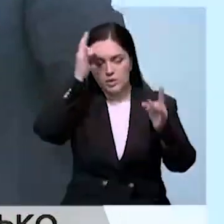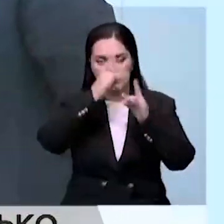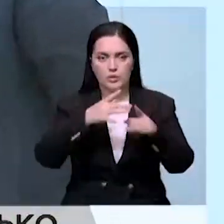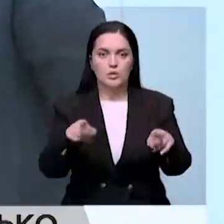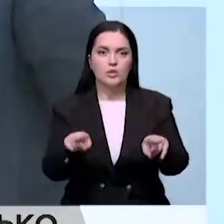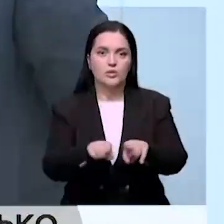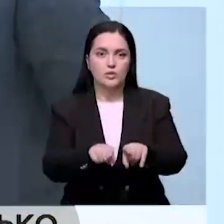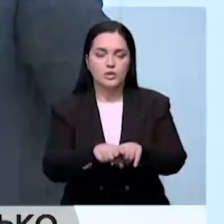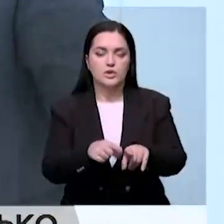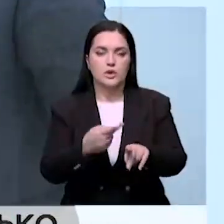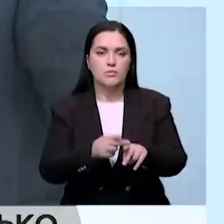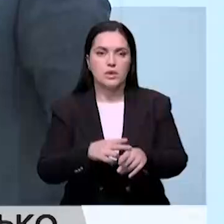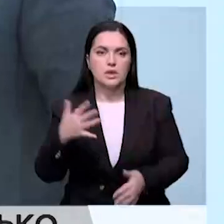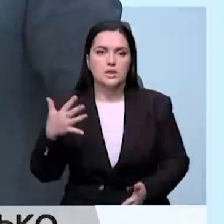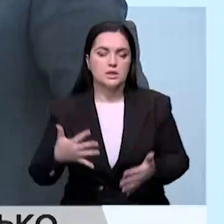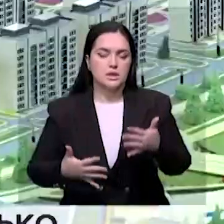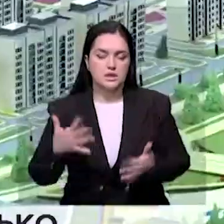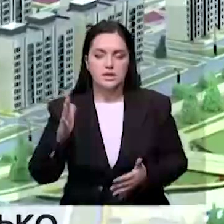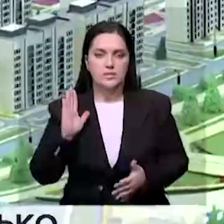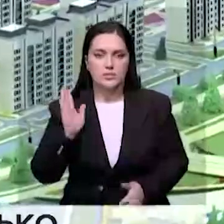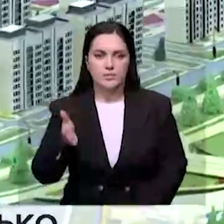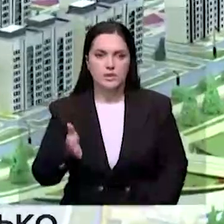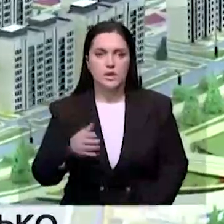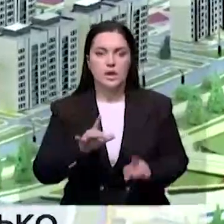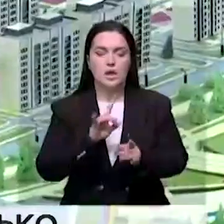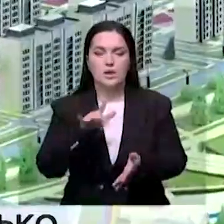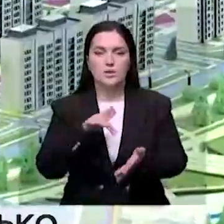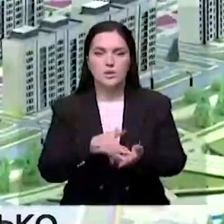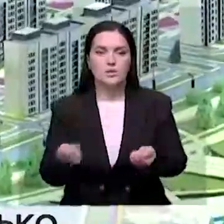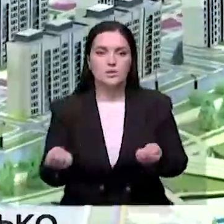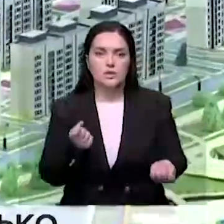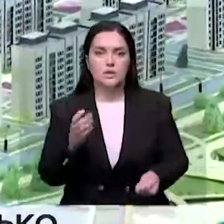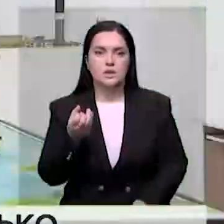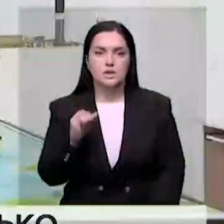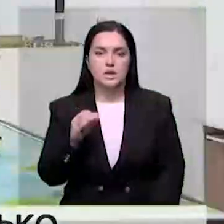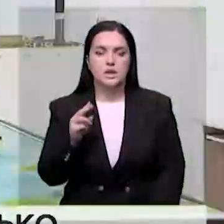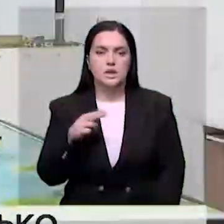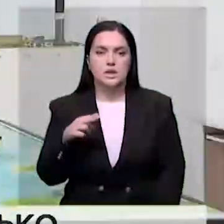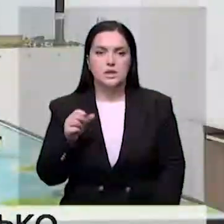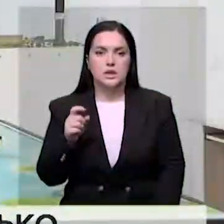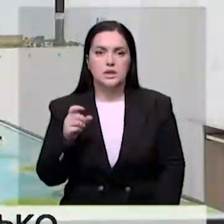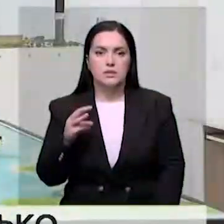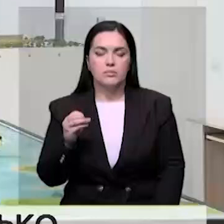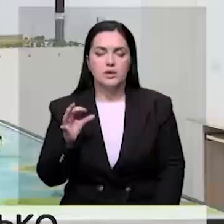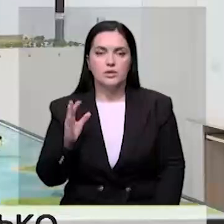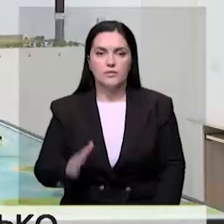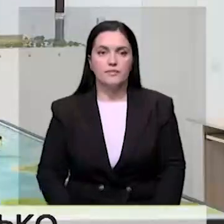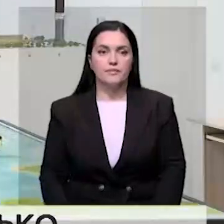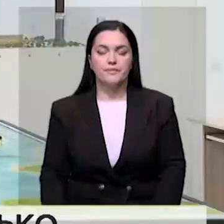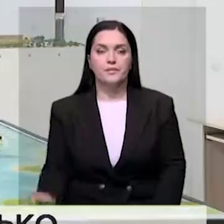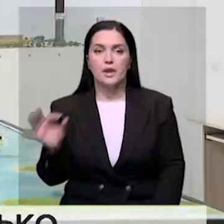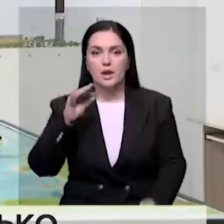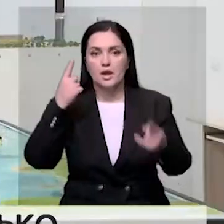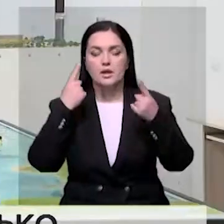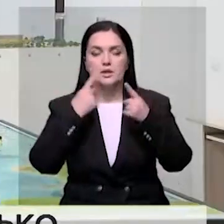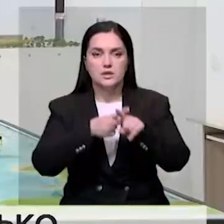также административные здания, рассказывает руководитель отдела градостроительства Маргулан Сейдахметов. Уже завершаются работы по проведению